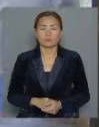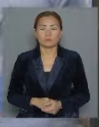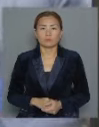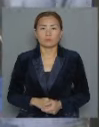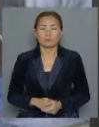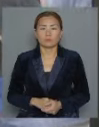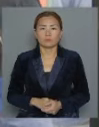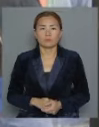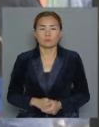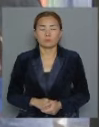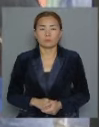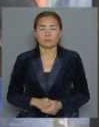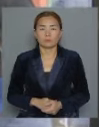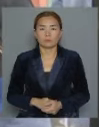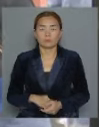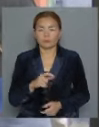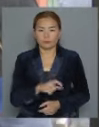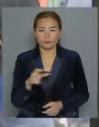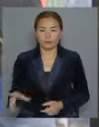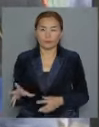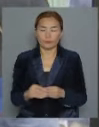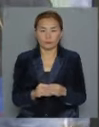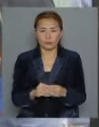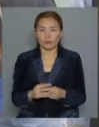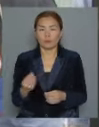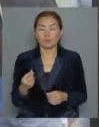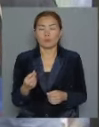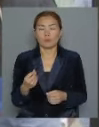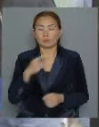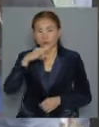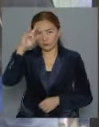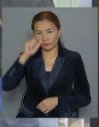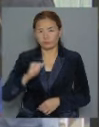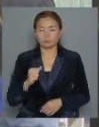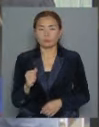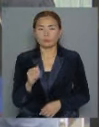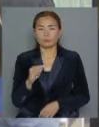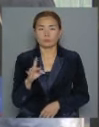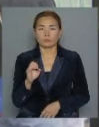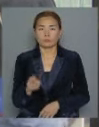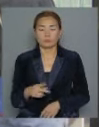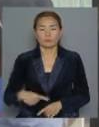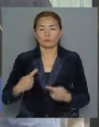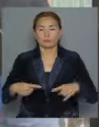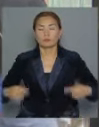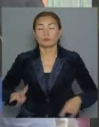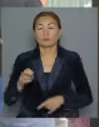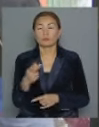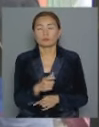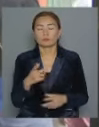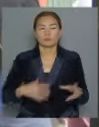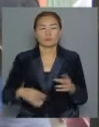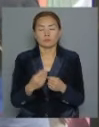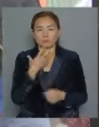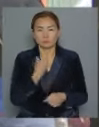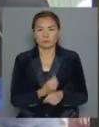Біз осы тұрғындар ретінде, әрі осы Қазақстанда тұрып жатқан өзге ұлт өкілі ретінде, мен